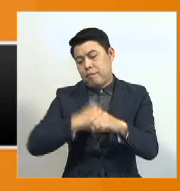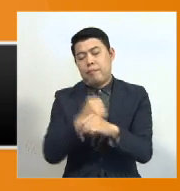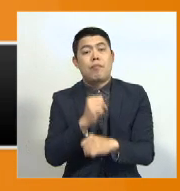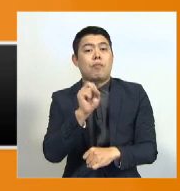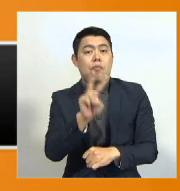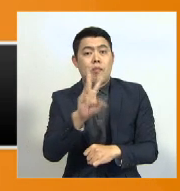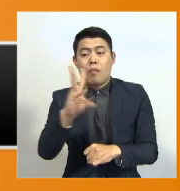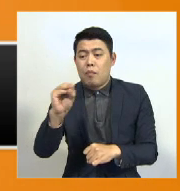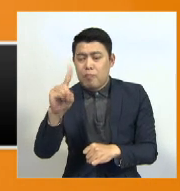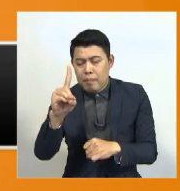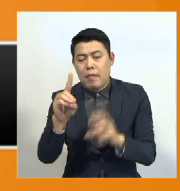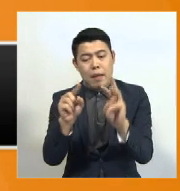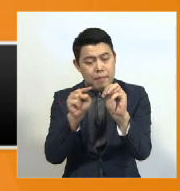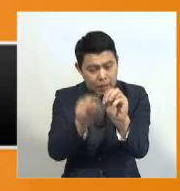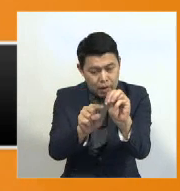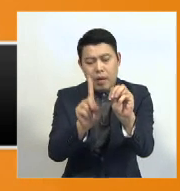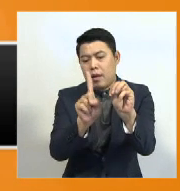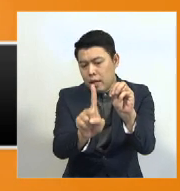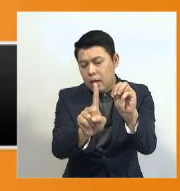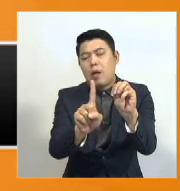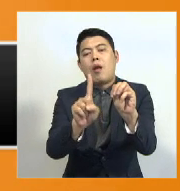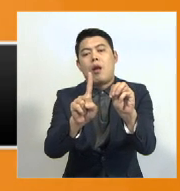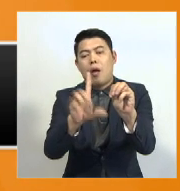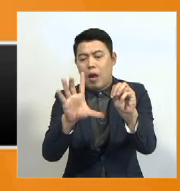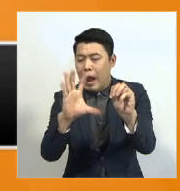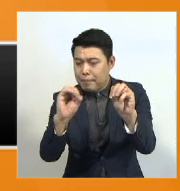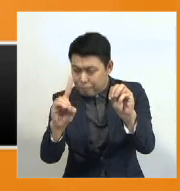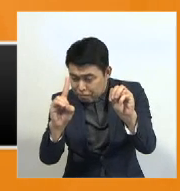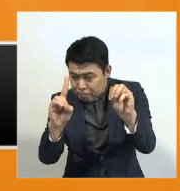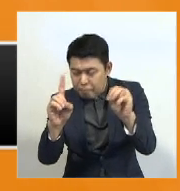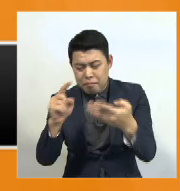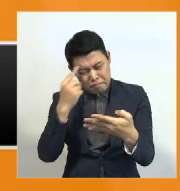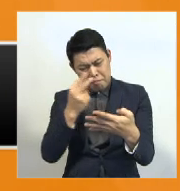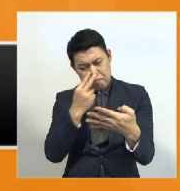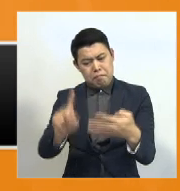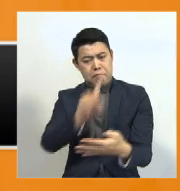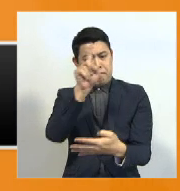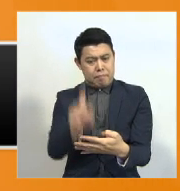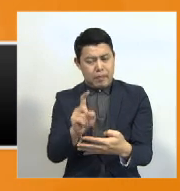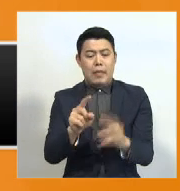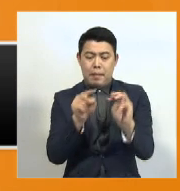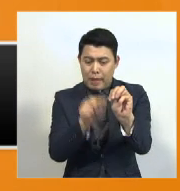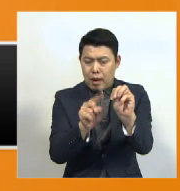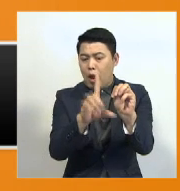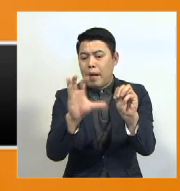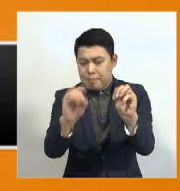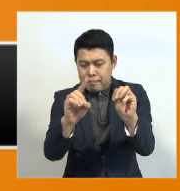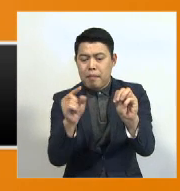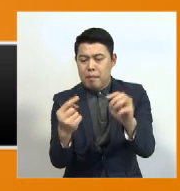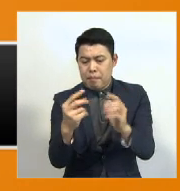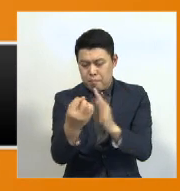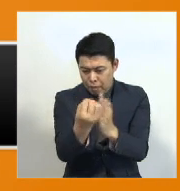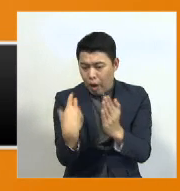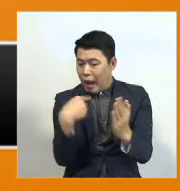ราช2561มาตราก็คือ151หรือไม่อันนี้น่าสนใจโดยมาตรานี้เนี่ยกฎหมายระบุนะคะว่